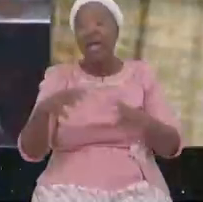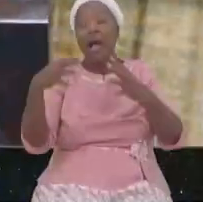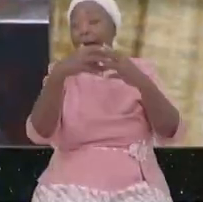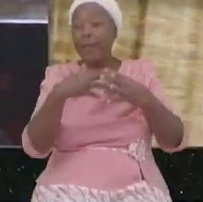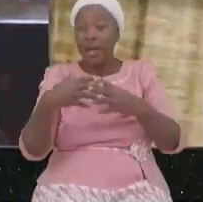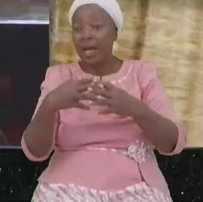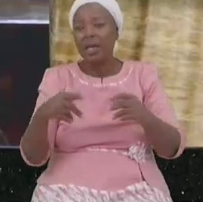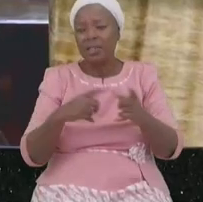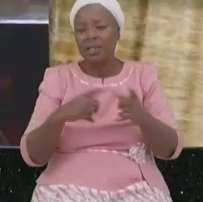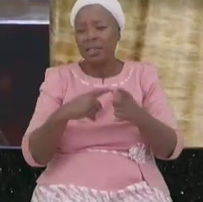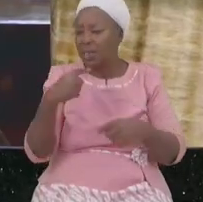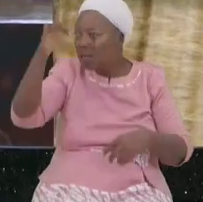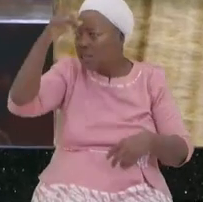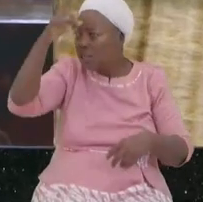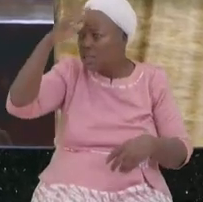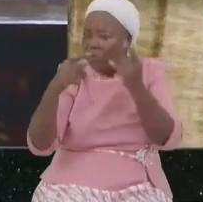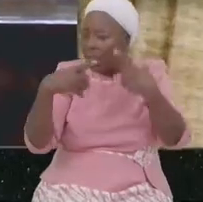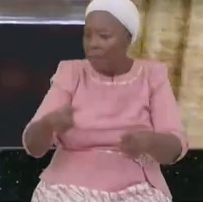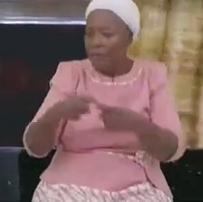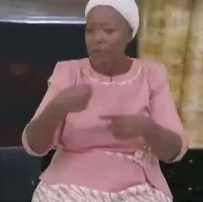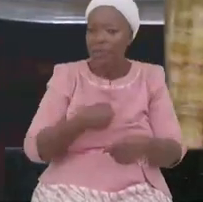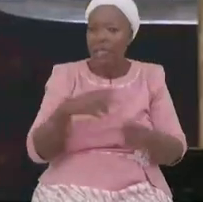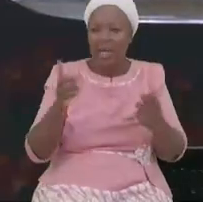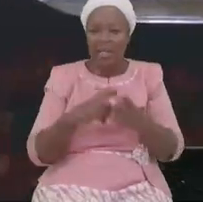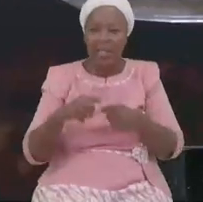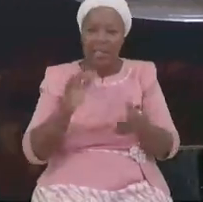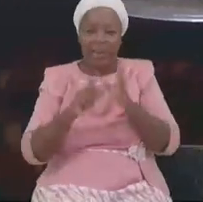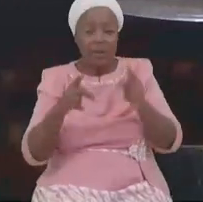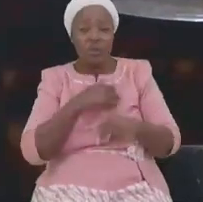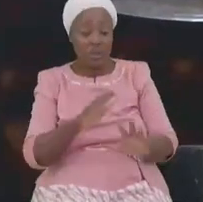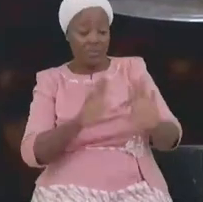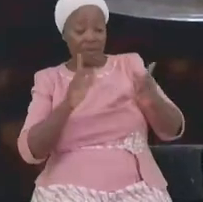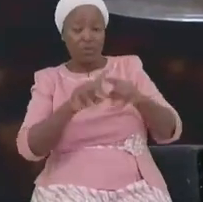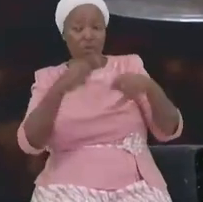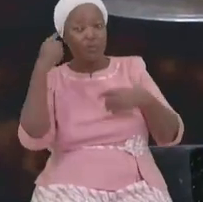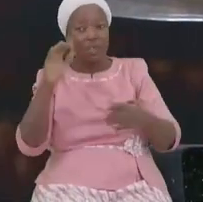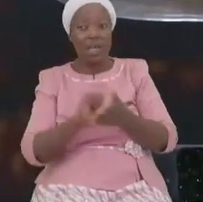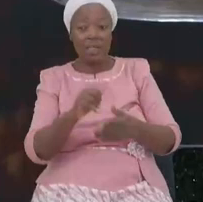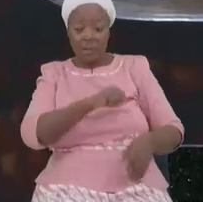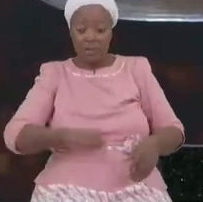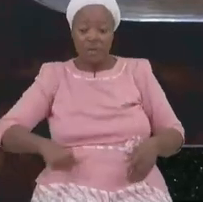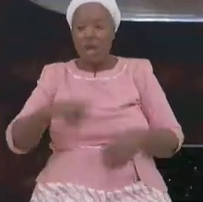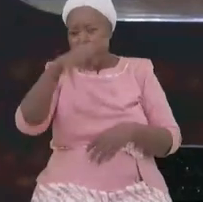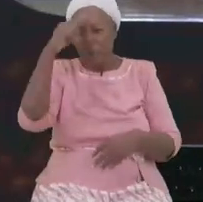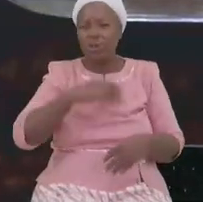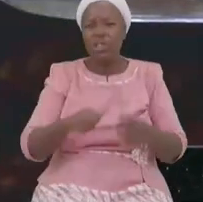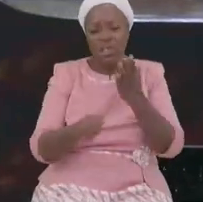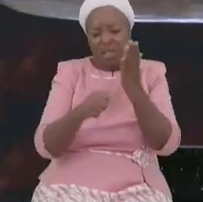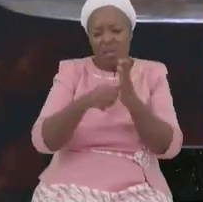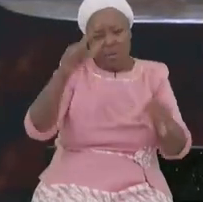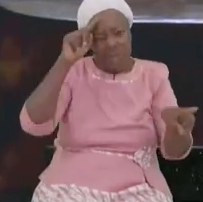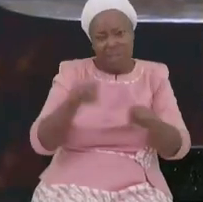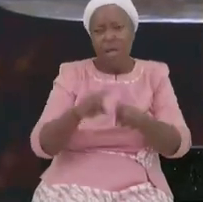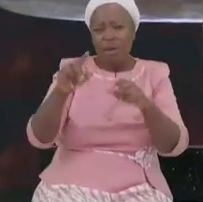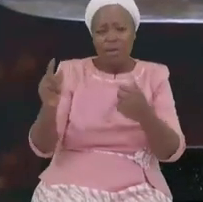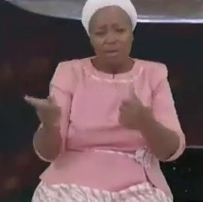passé. Il avait peur d'aller à l'opération. Parce que sa grande sœur était allée pour la même opération